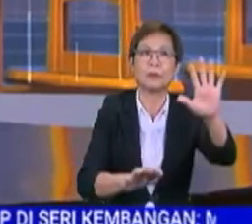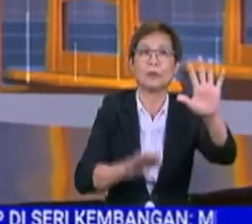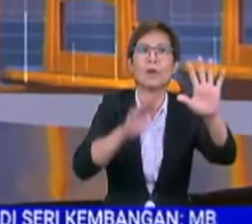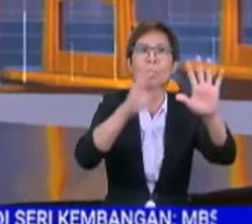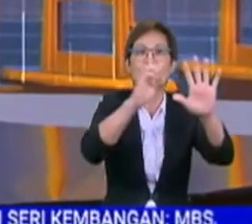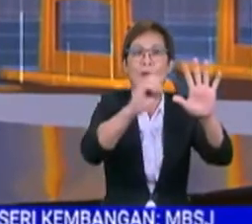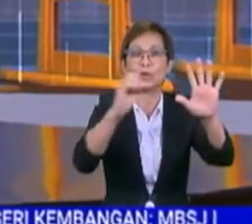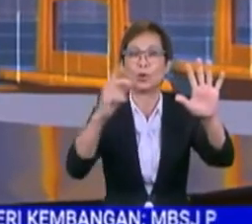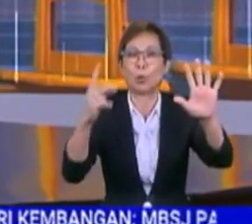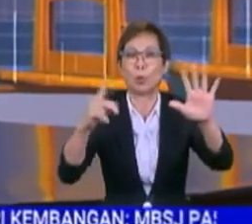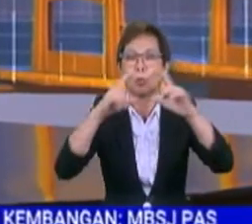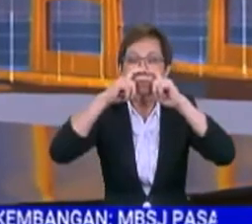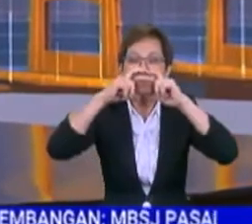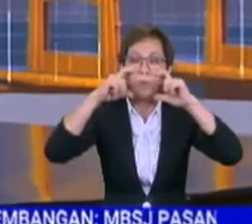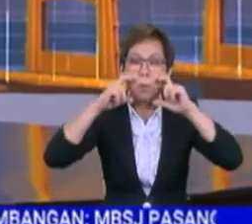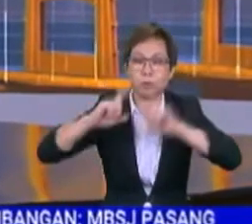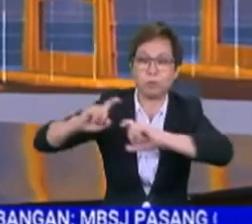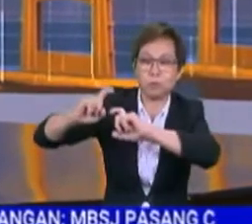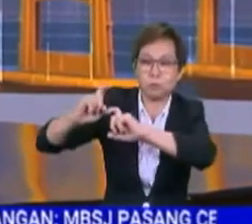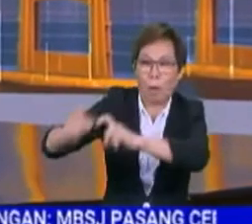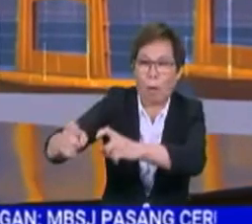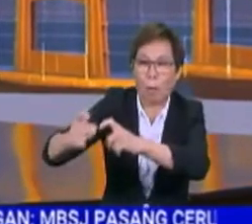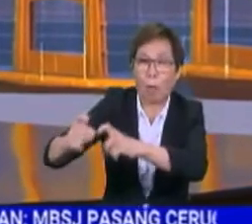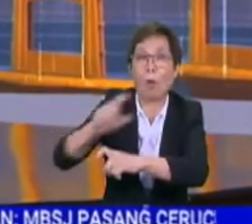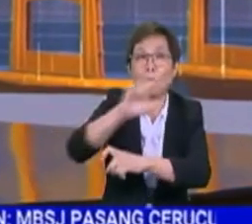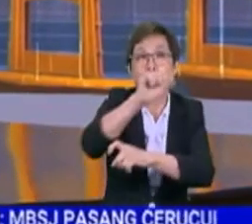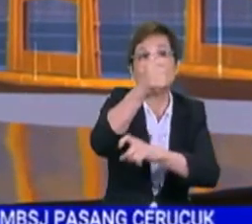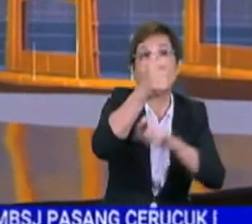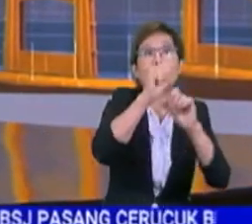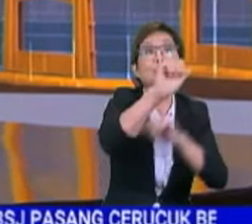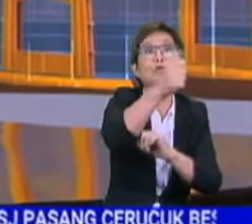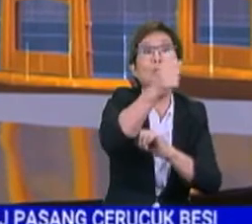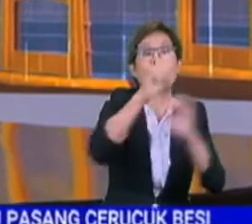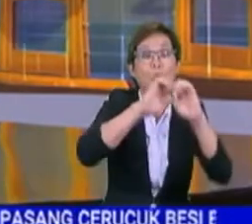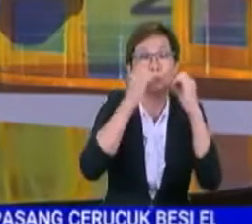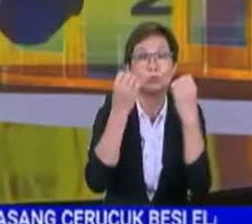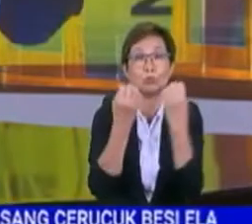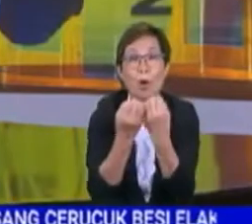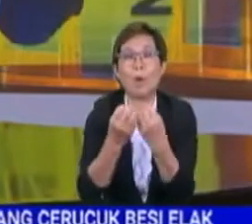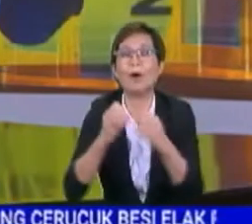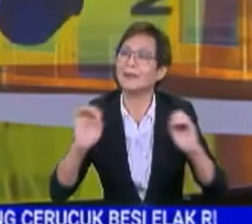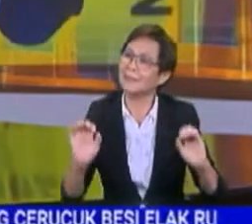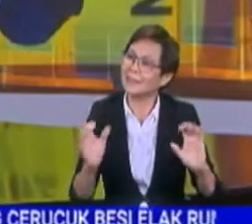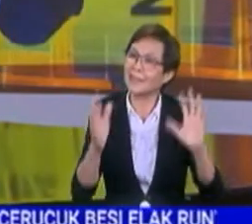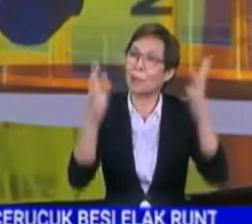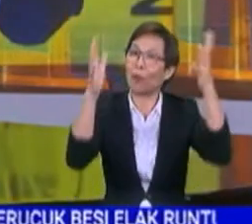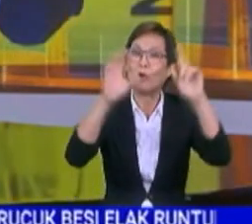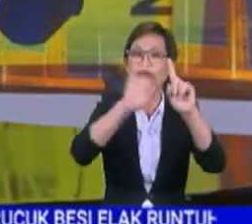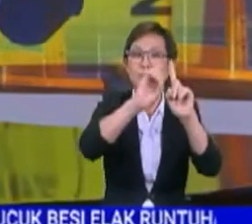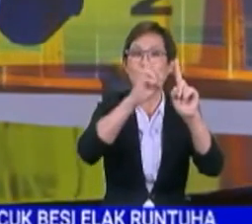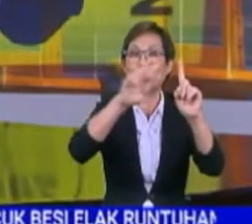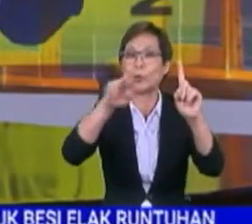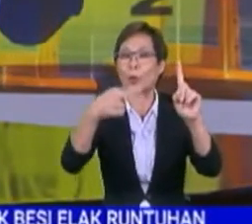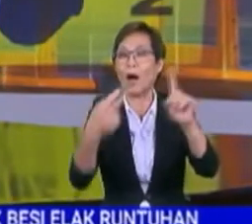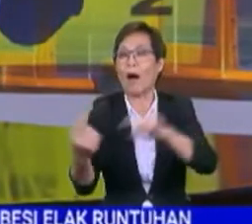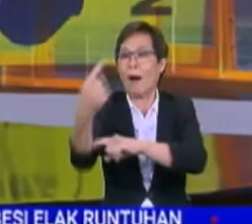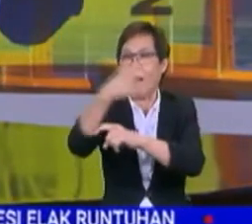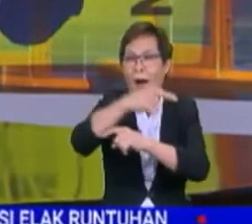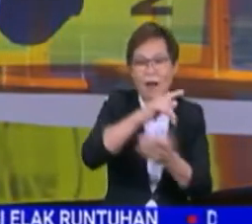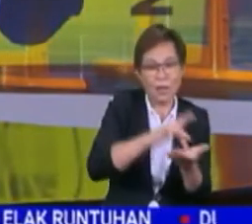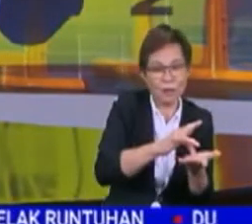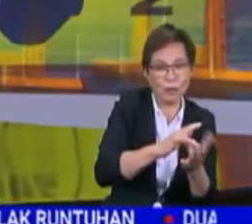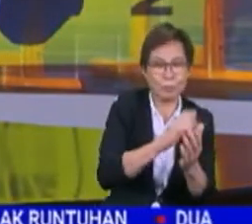500,000 unit pelitup muka disumbangkan kepada 10 organisasi sempena sambutan ke 10,000 Hari Farmasi